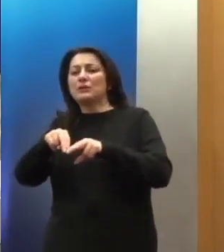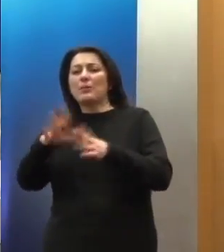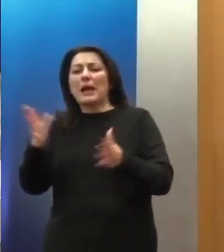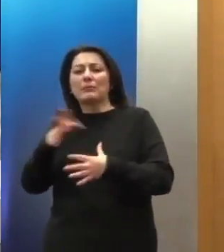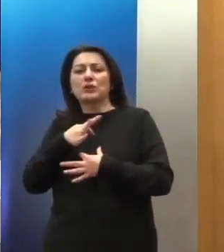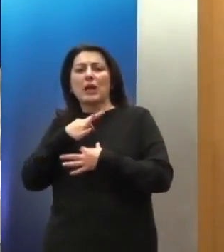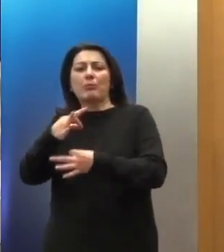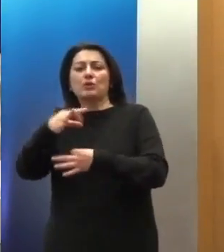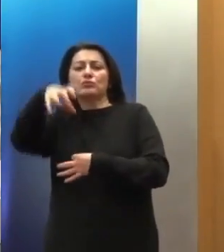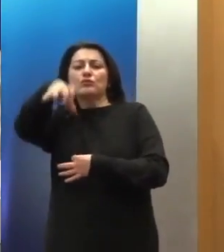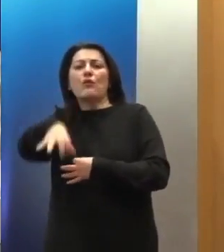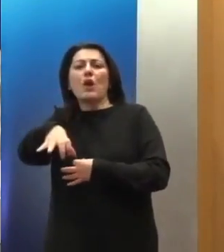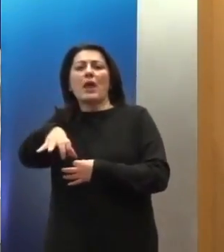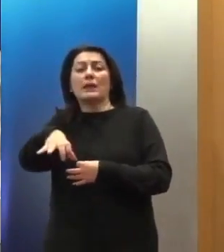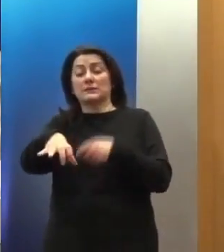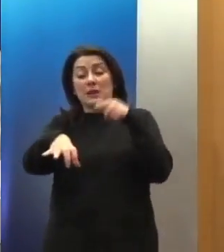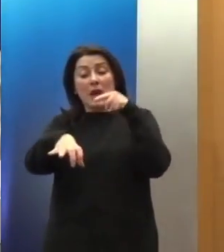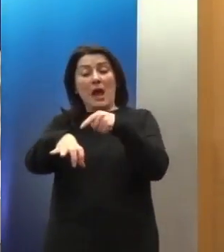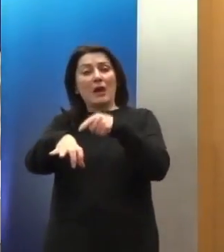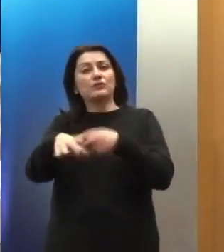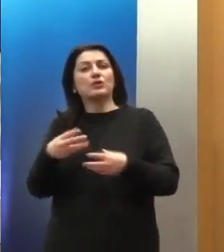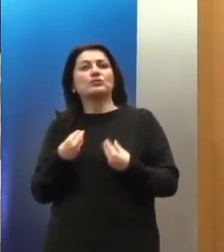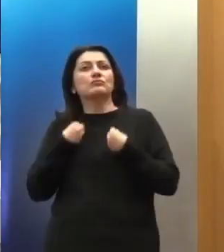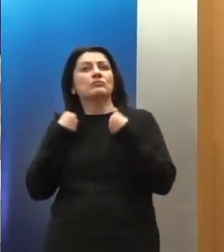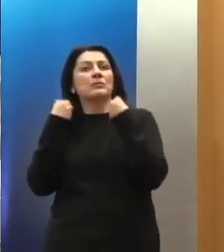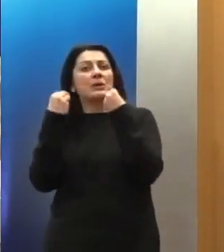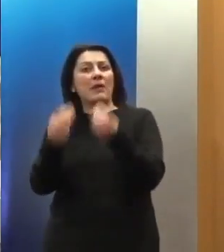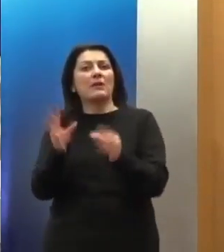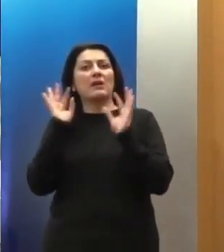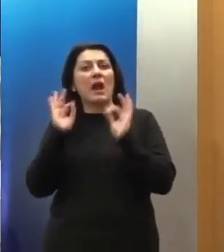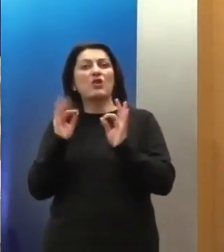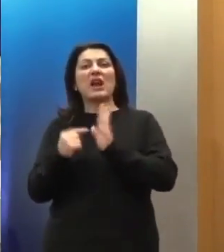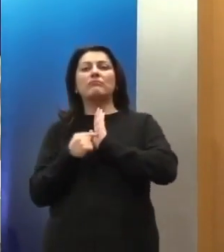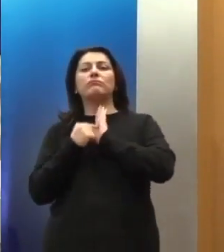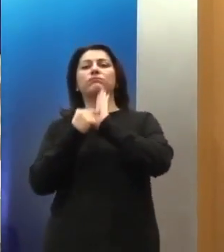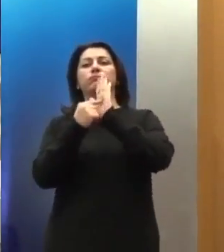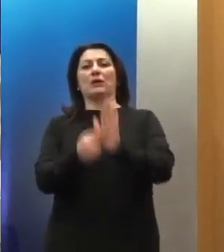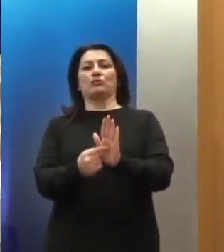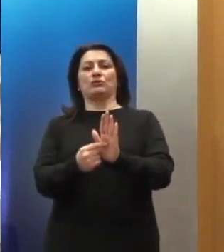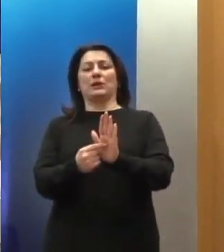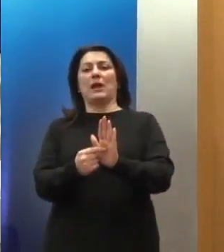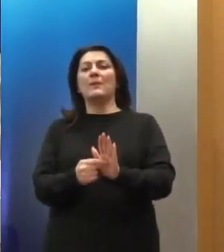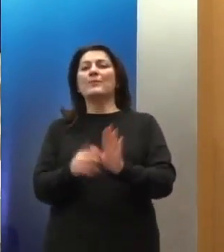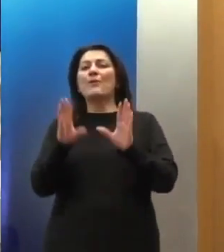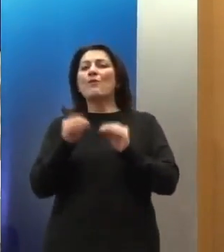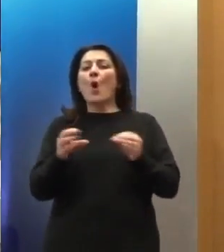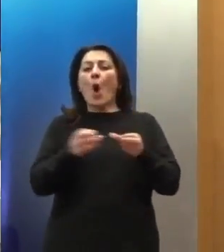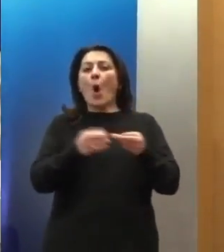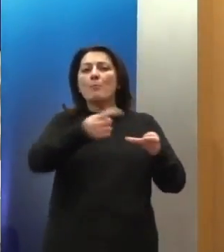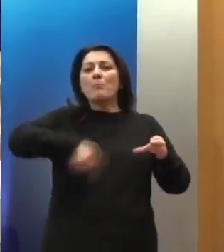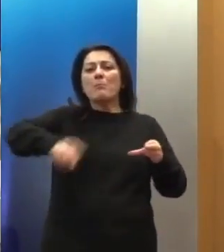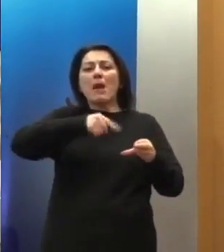κάποιου φορέα, ο οποίος να δίνει φωνή, voice και representation, σε αυτούς οι οποίοι έχουν